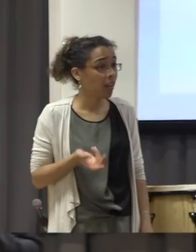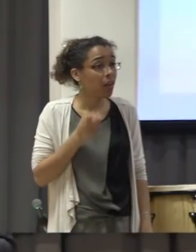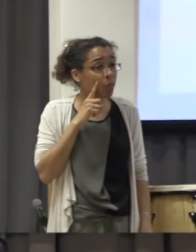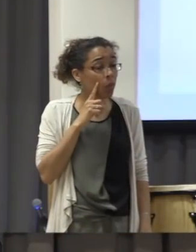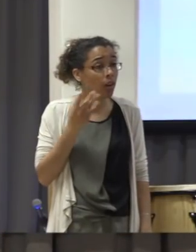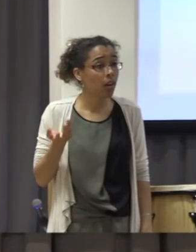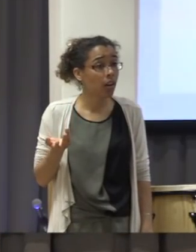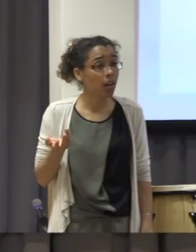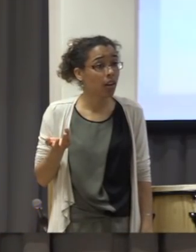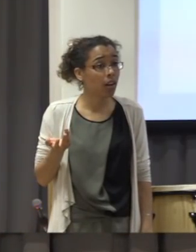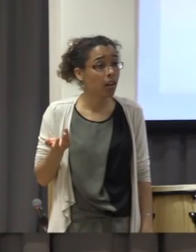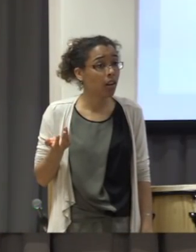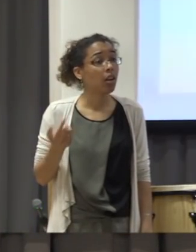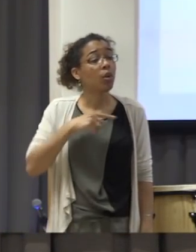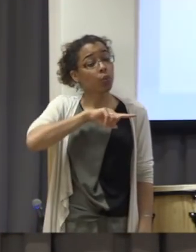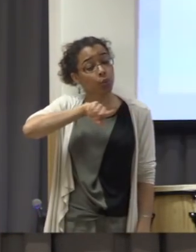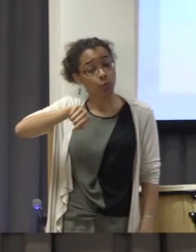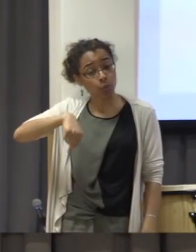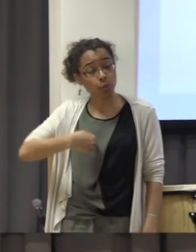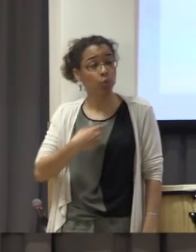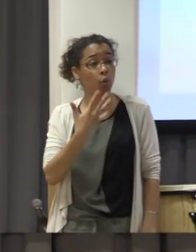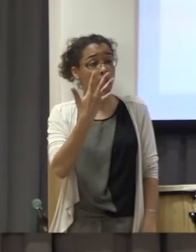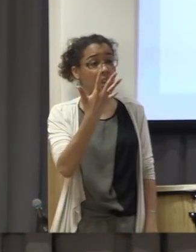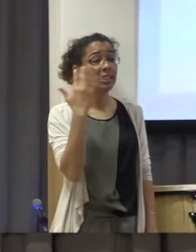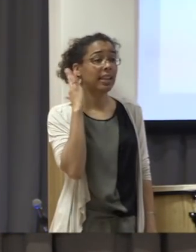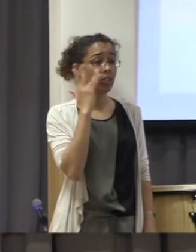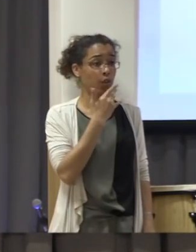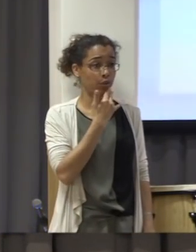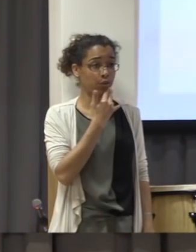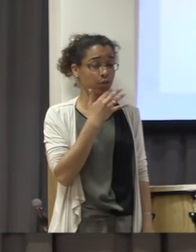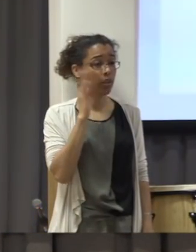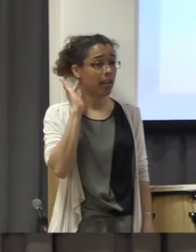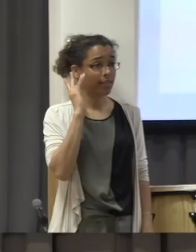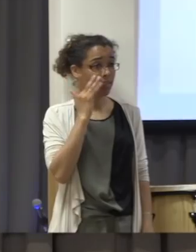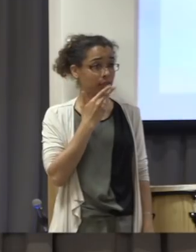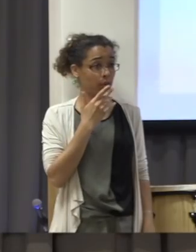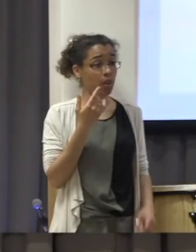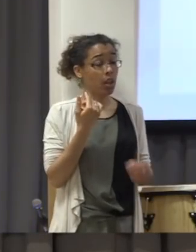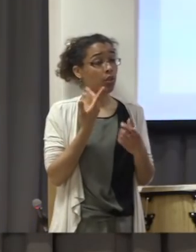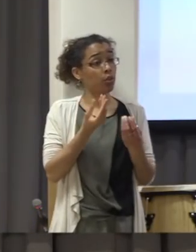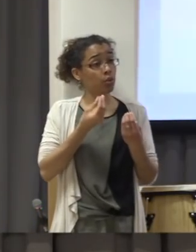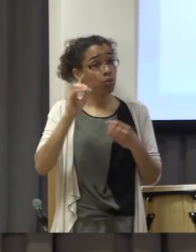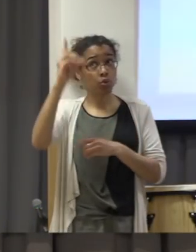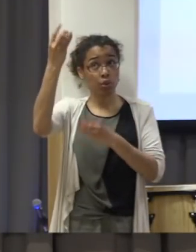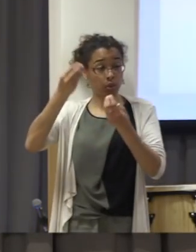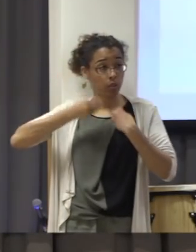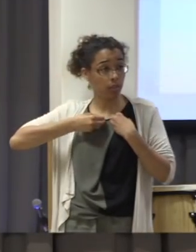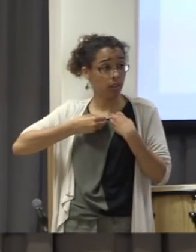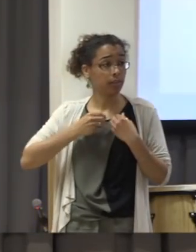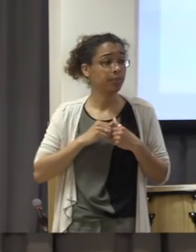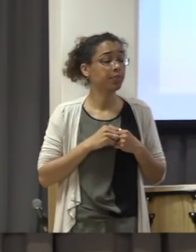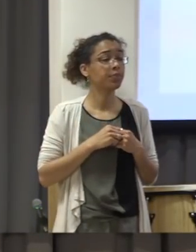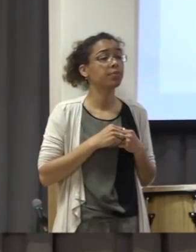que nous avons nos 5 sens que Dieu nous a donnés, qui nous a appris dans notre